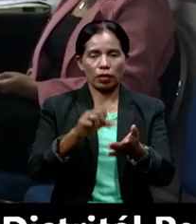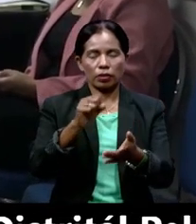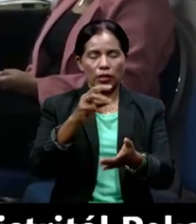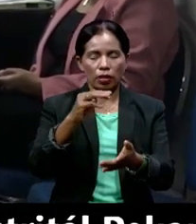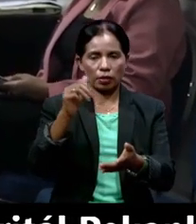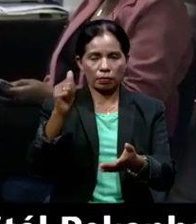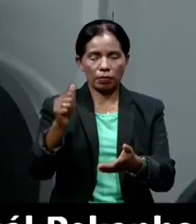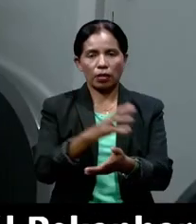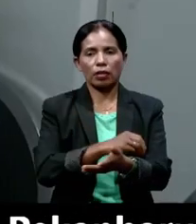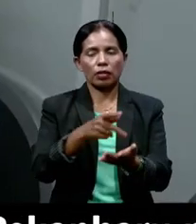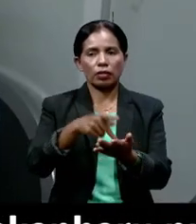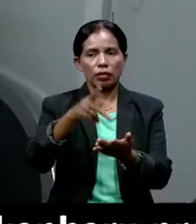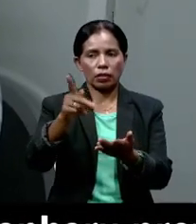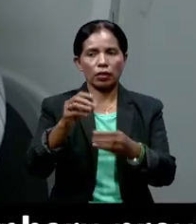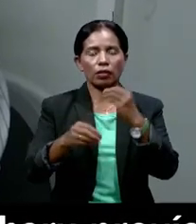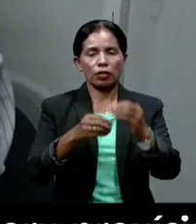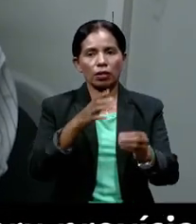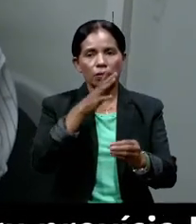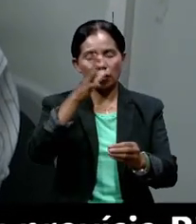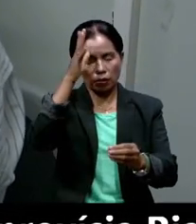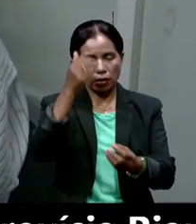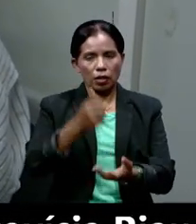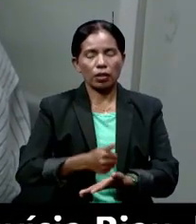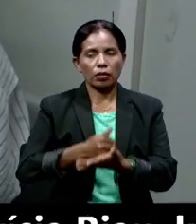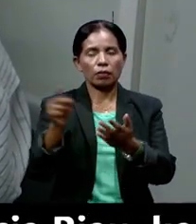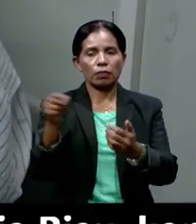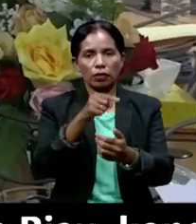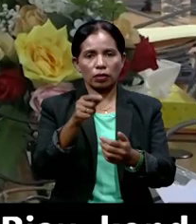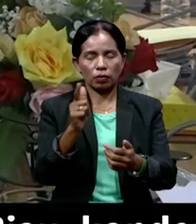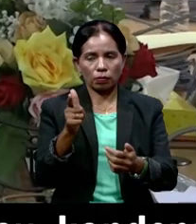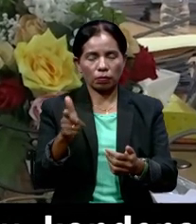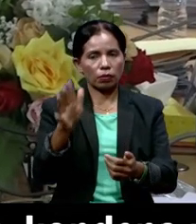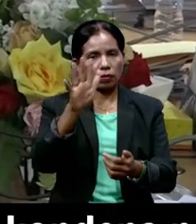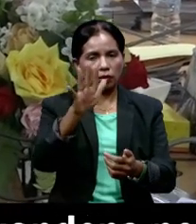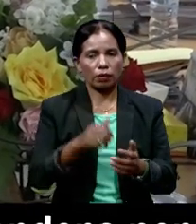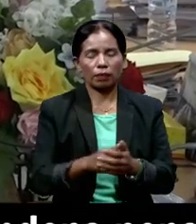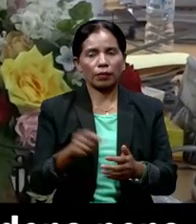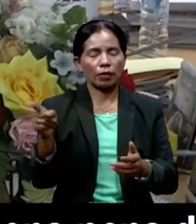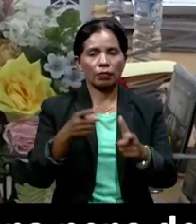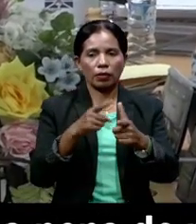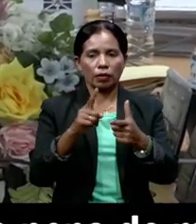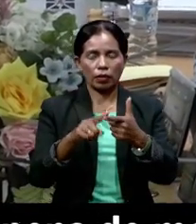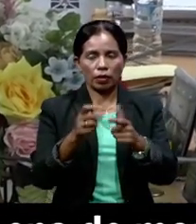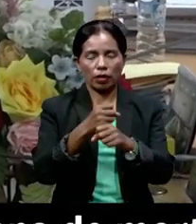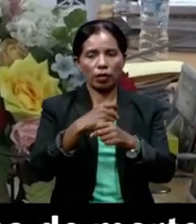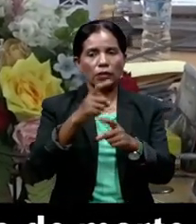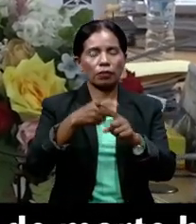formaselu parcial significa inangaman se finansia hu porcento urano resilima. Ia primeiro lançamento se realiza